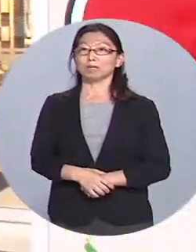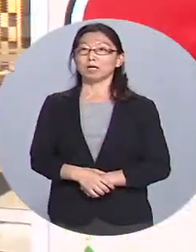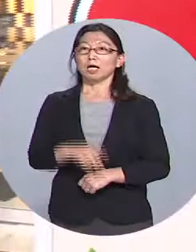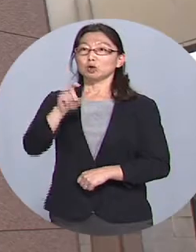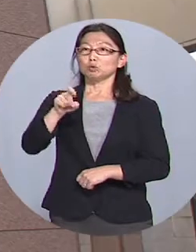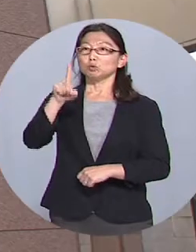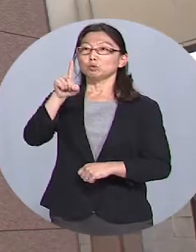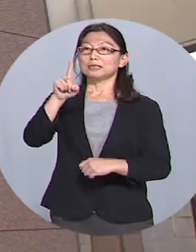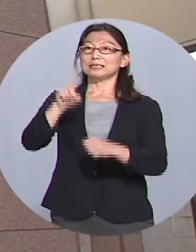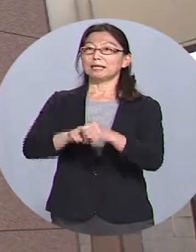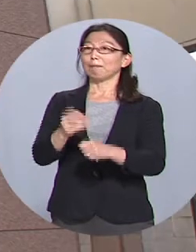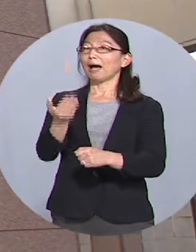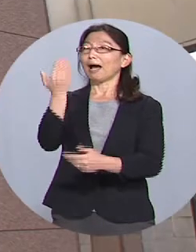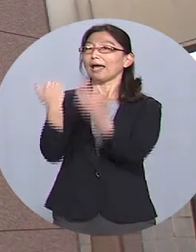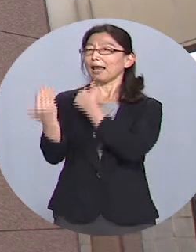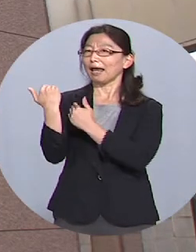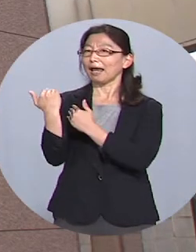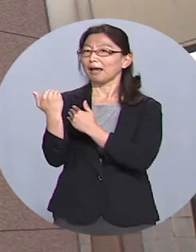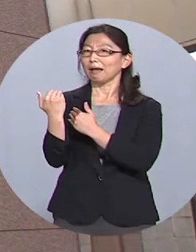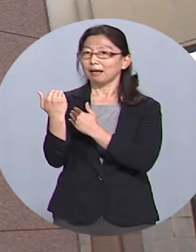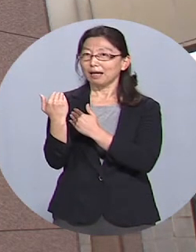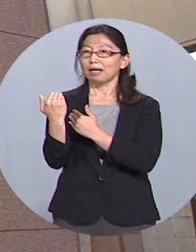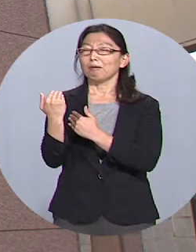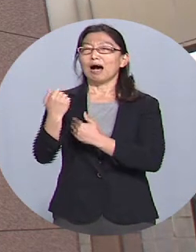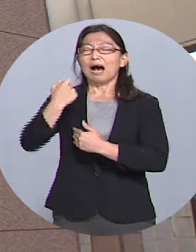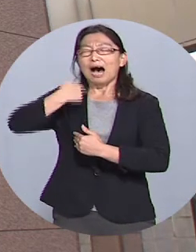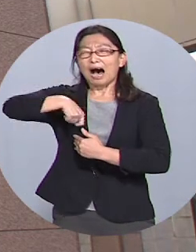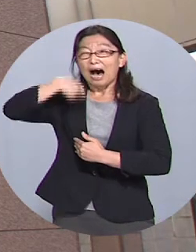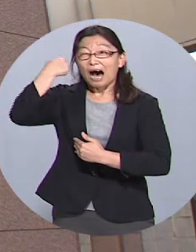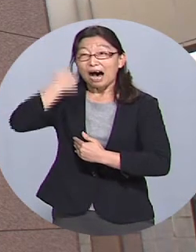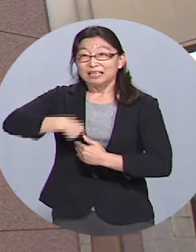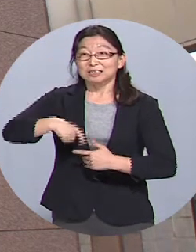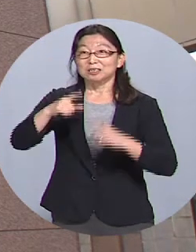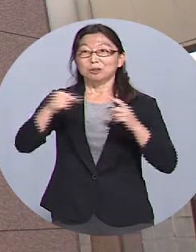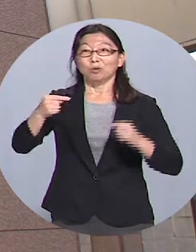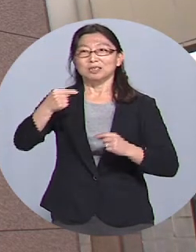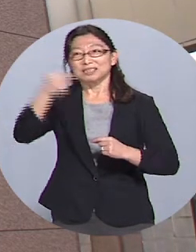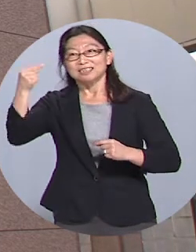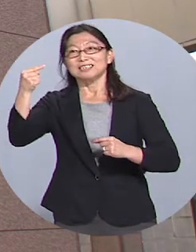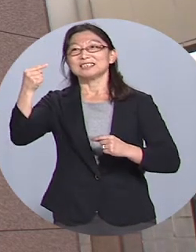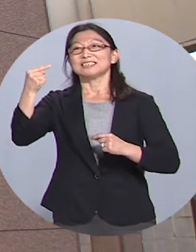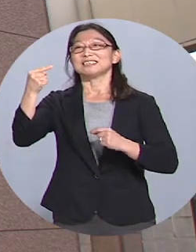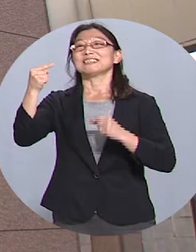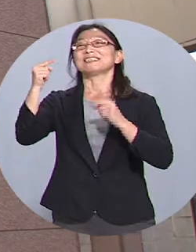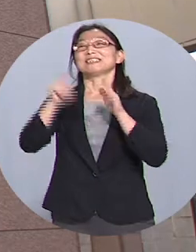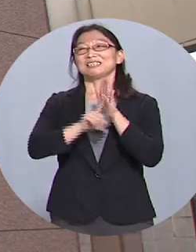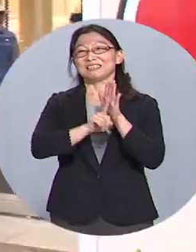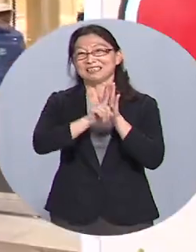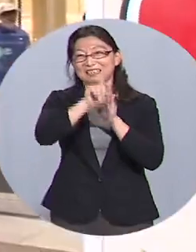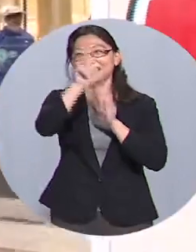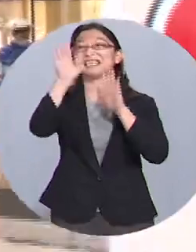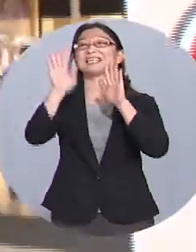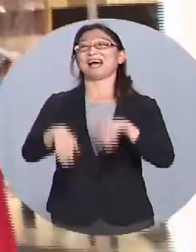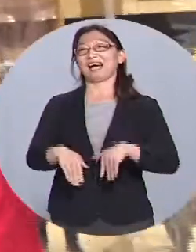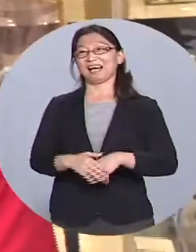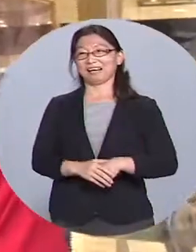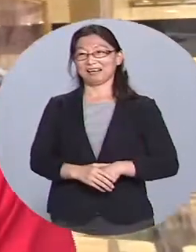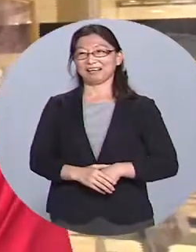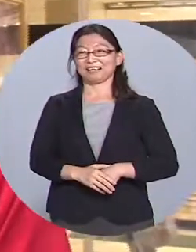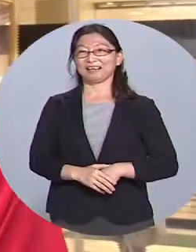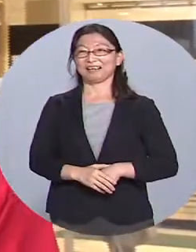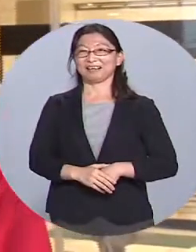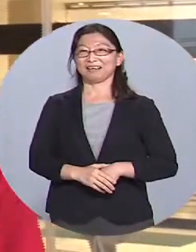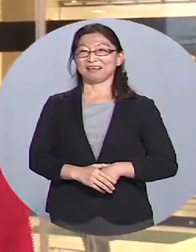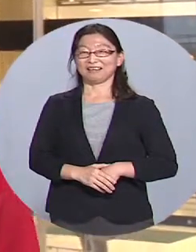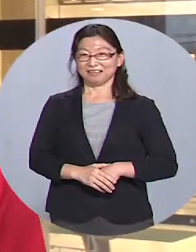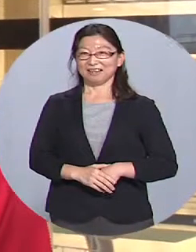年前ですね、熊谷では 40.9 度という当時過去最高気温を記録したんですけども、まあ皆さんもね熊谷